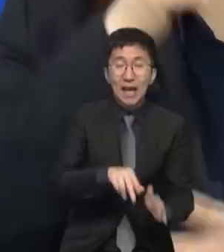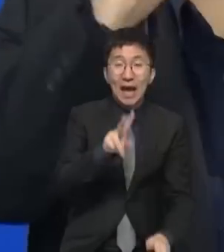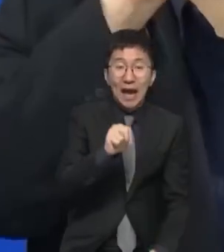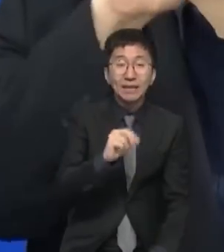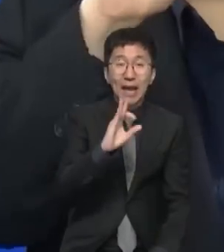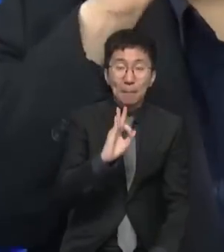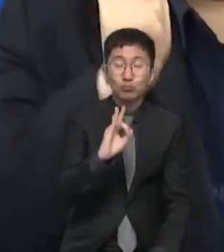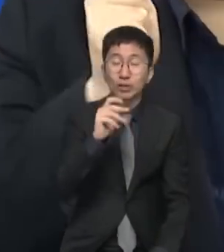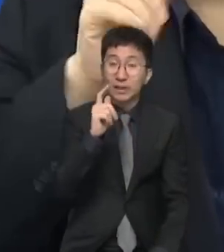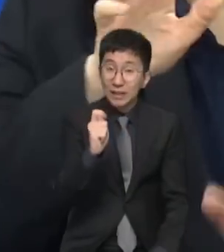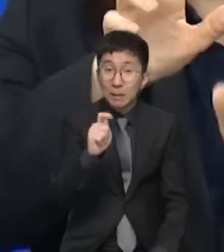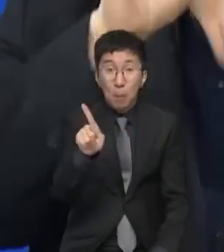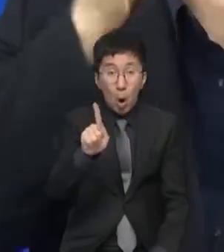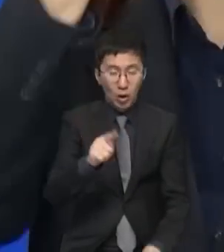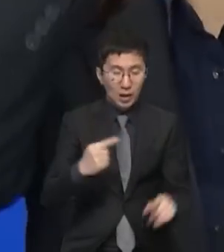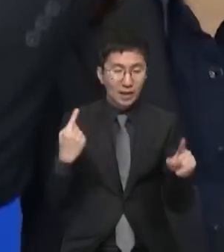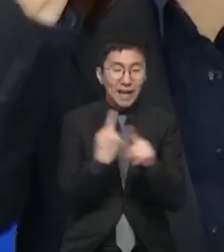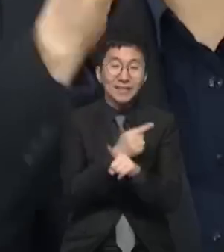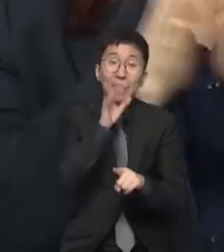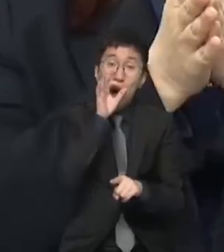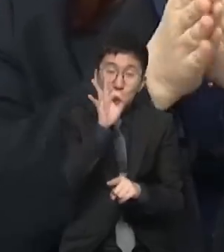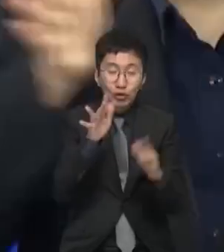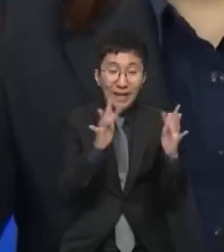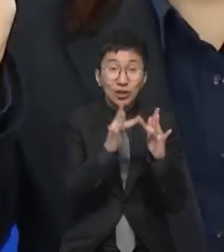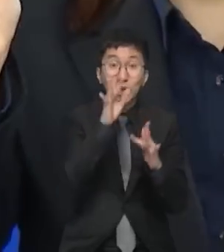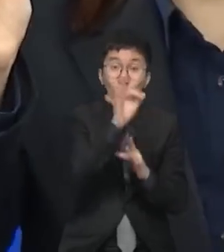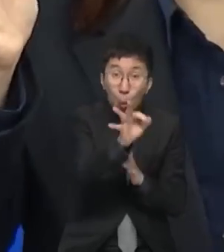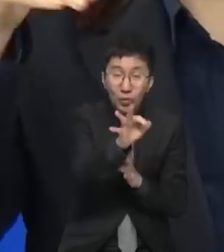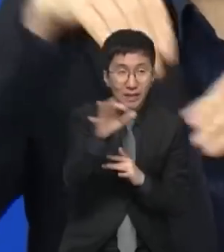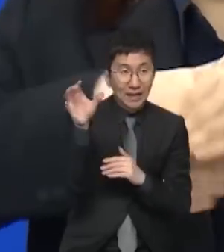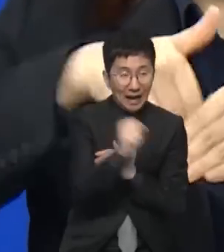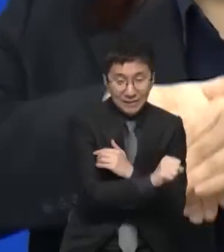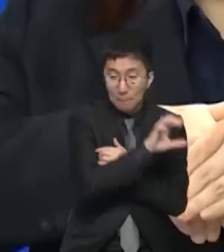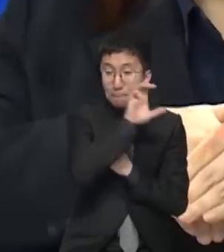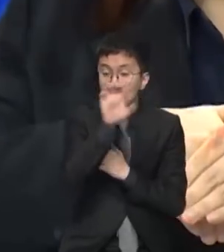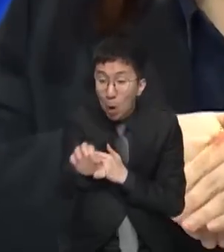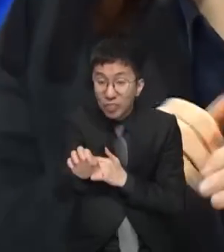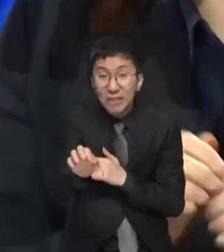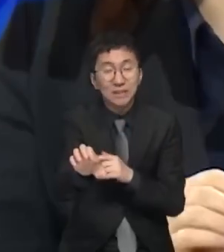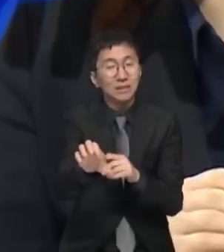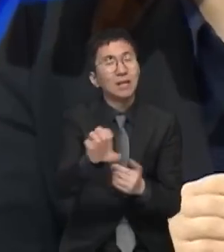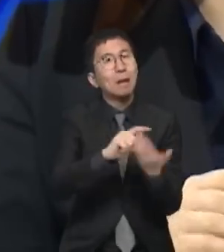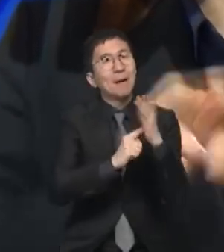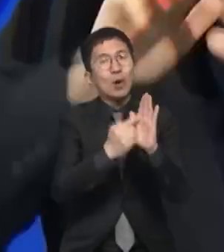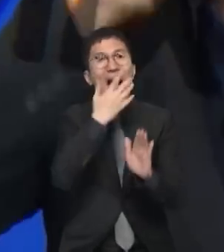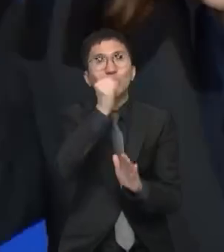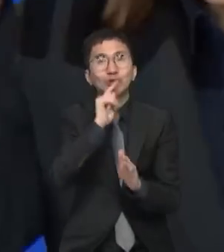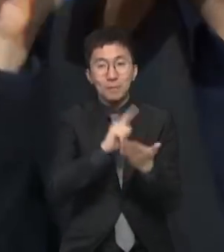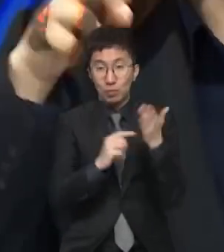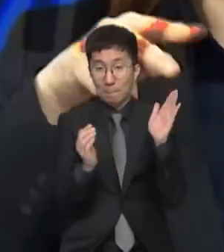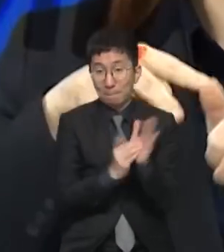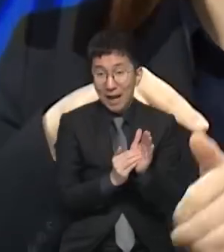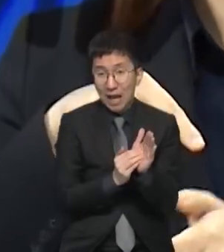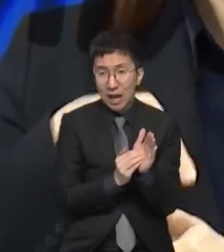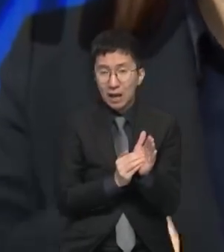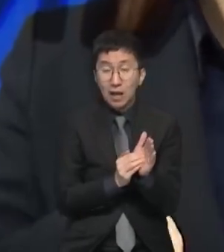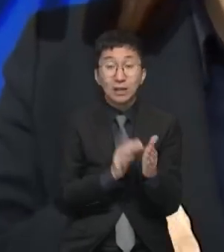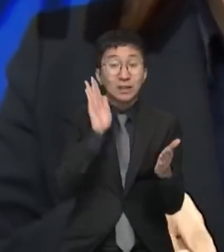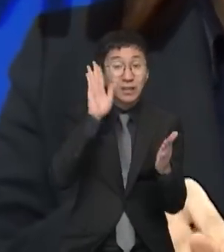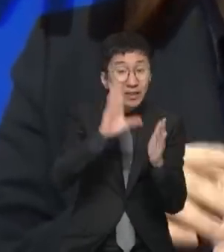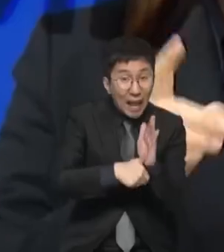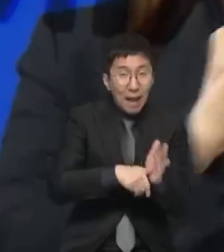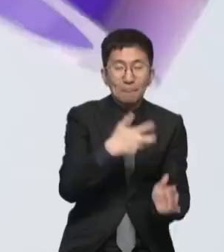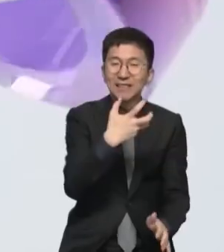대체불가 토큰 기술을 활용한 대선 펀드 출시 계획을 발표했는데 직후 80만 개 이상의 위믹스를 팔았다는 게